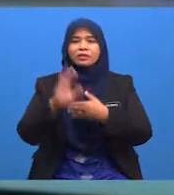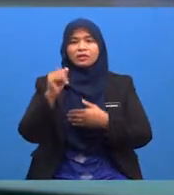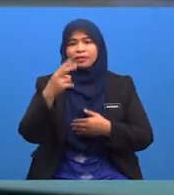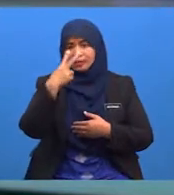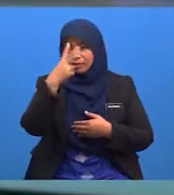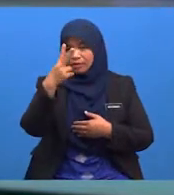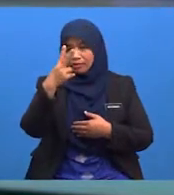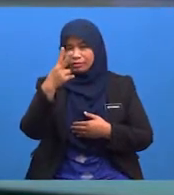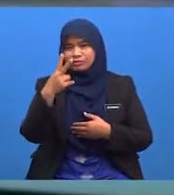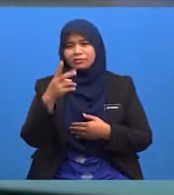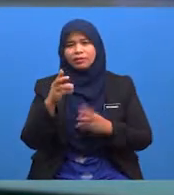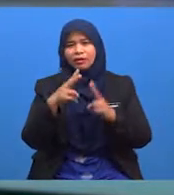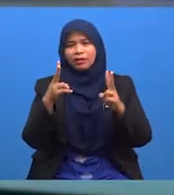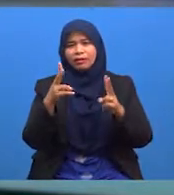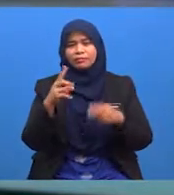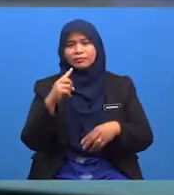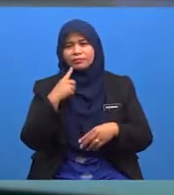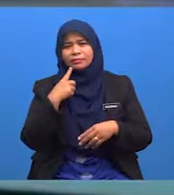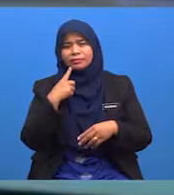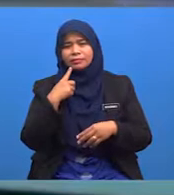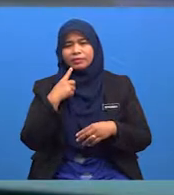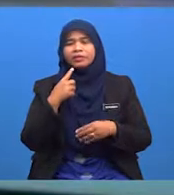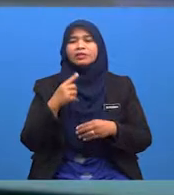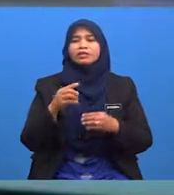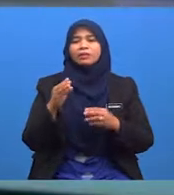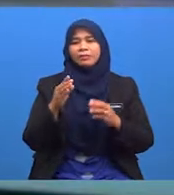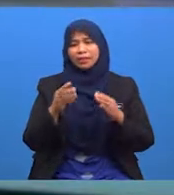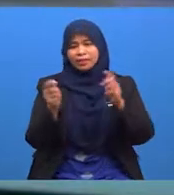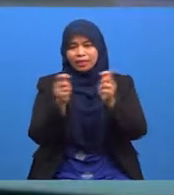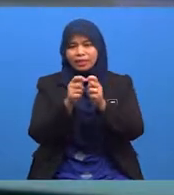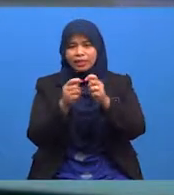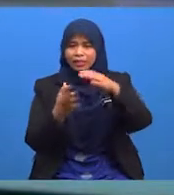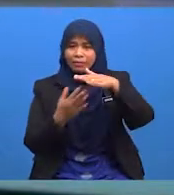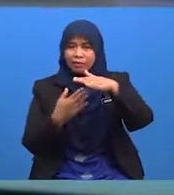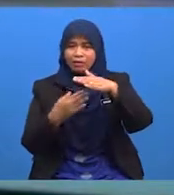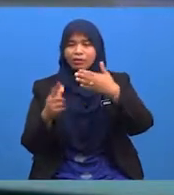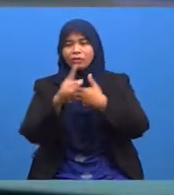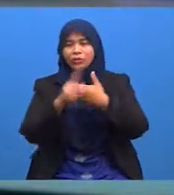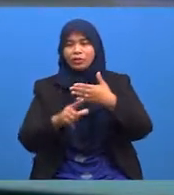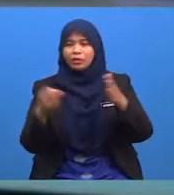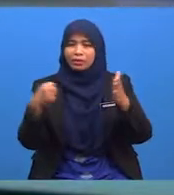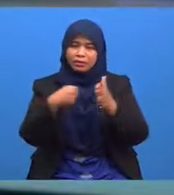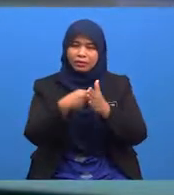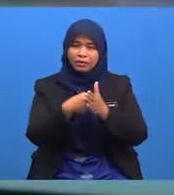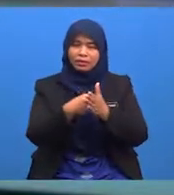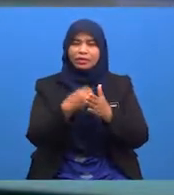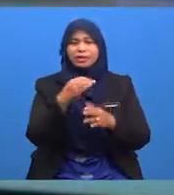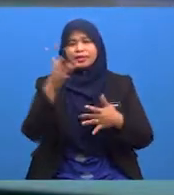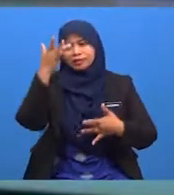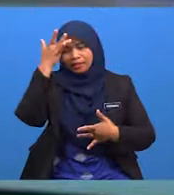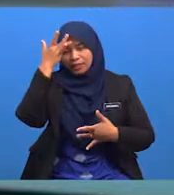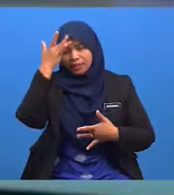dilihat serius seperti melecur akibat kebakaran, luka disebabkan kemalangan dan